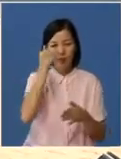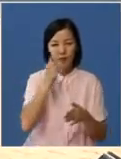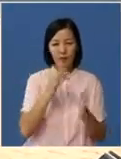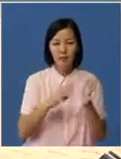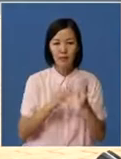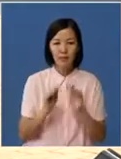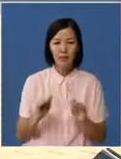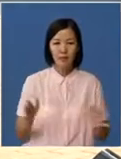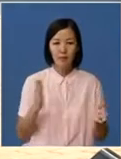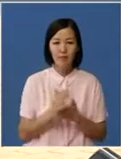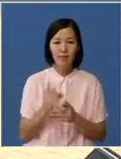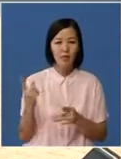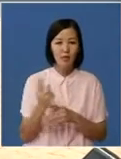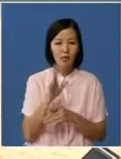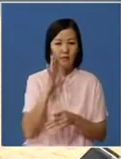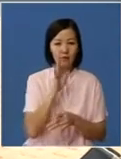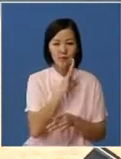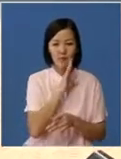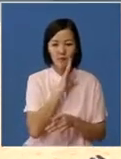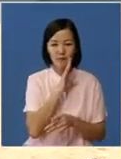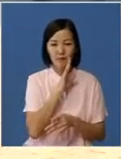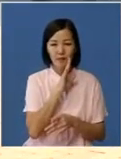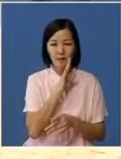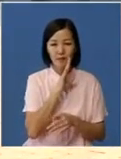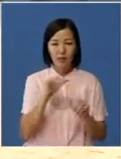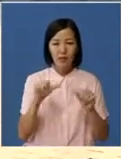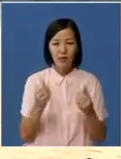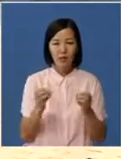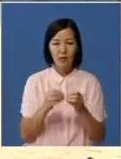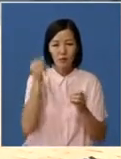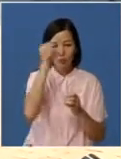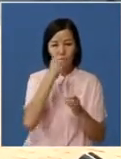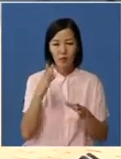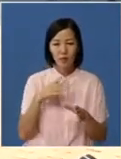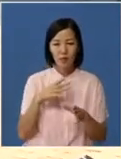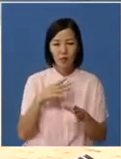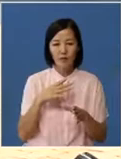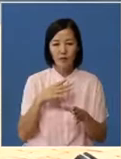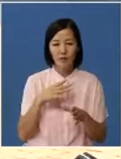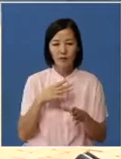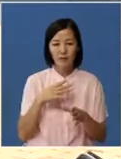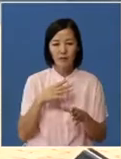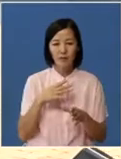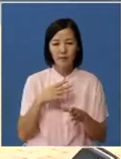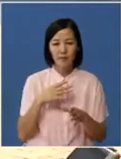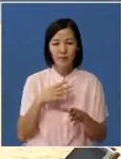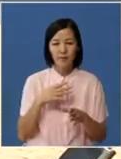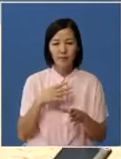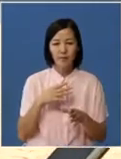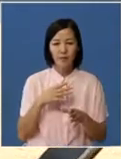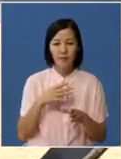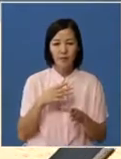бала тәрбиелеп отырмын. Жалғыз бастымын. Күйеуіммен ажырасқаныма 10 жыл болды. Бәрін қызды ұлды ұяға, қызды қияға қондырып